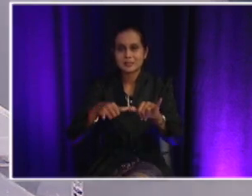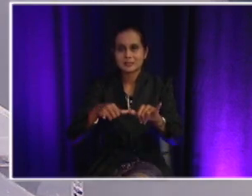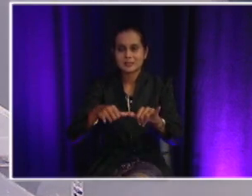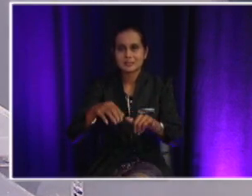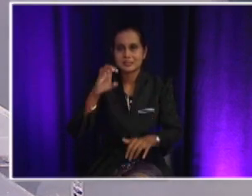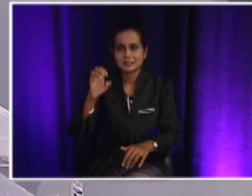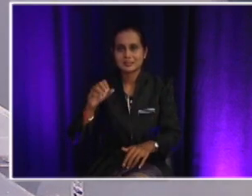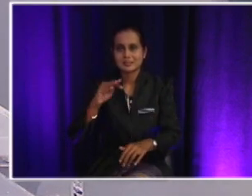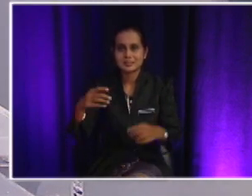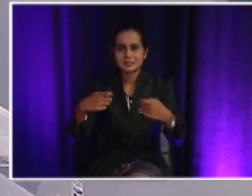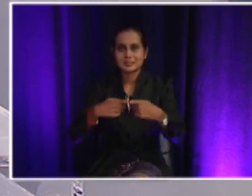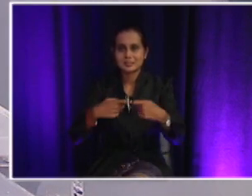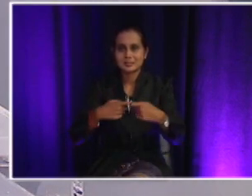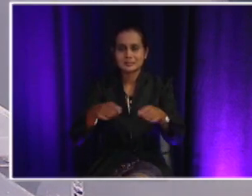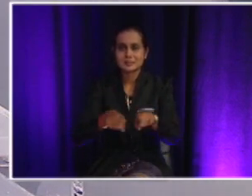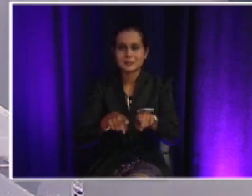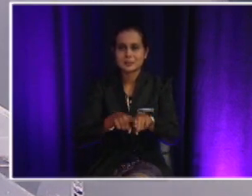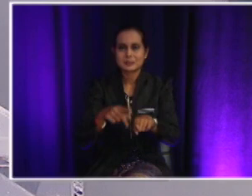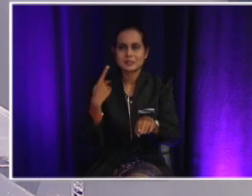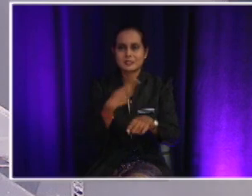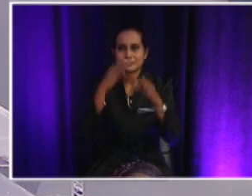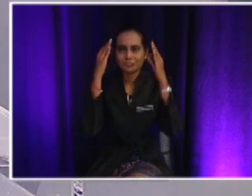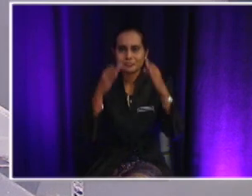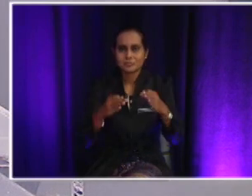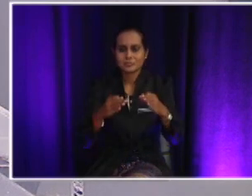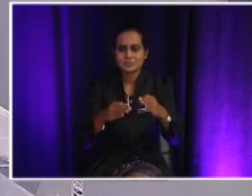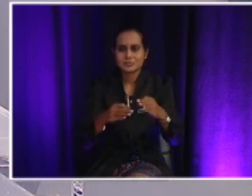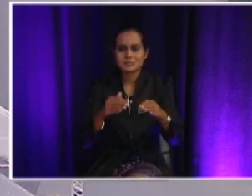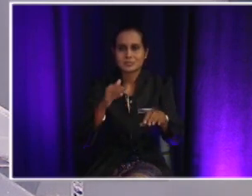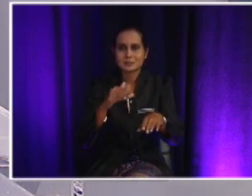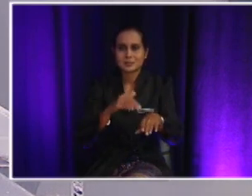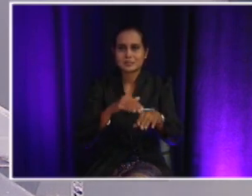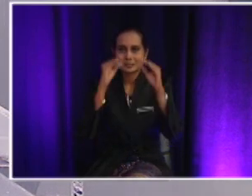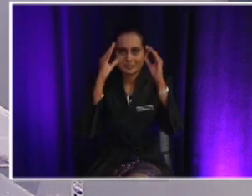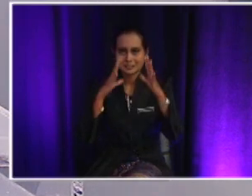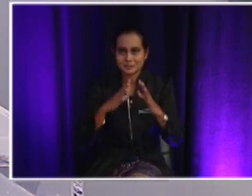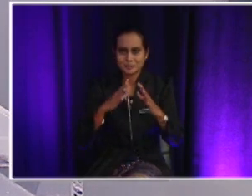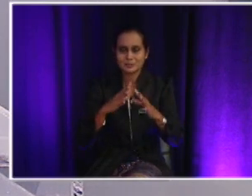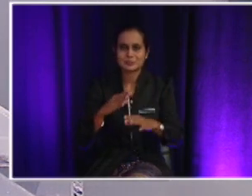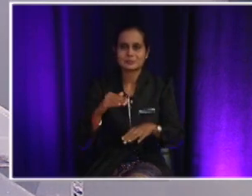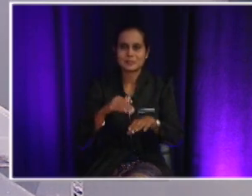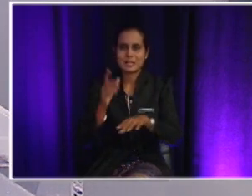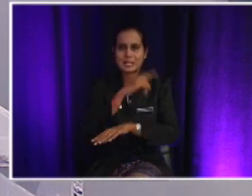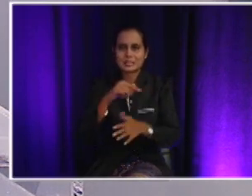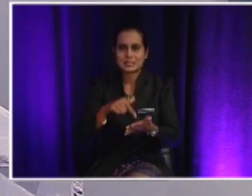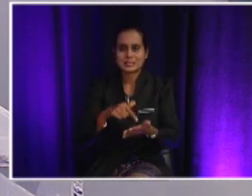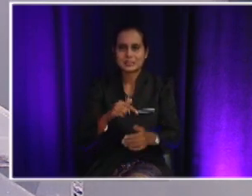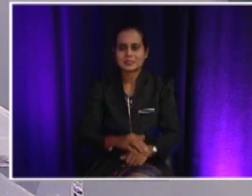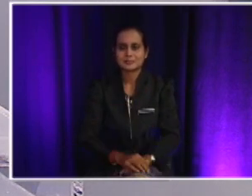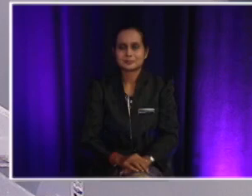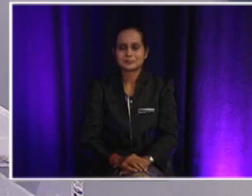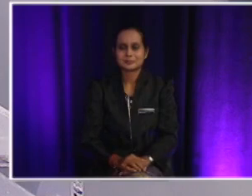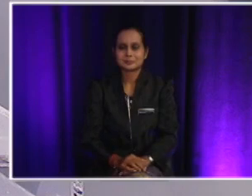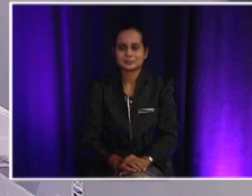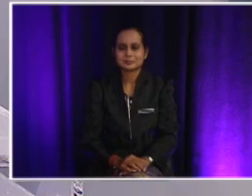juga elektronik. Sama-samalah kita kena tumpu perhatian ke atas Cikgu Zahra Tul kita untuk penerangan dengan lebih lanjut pada